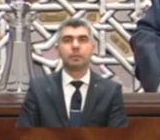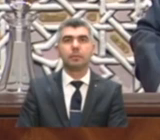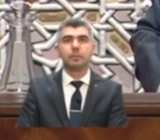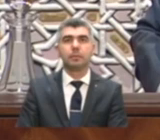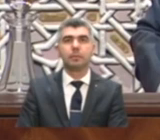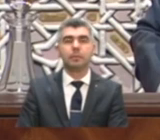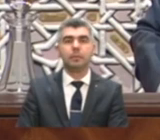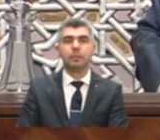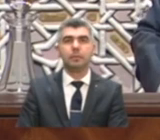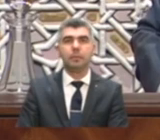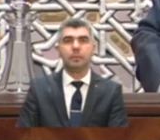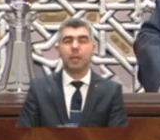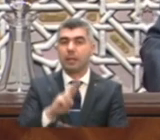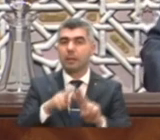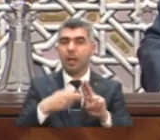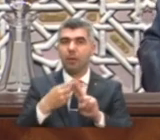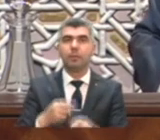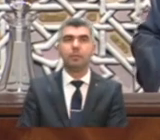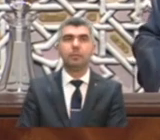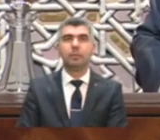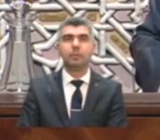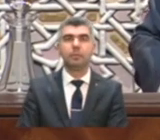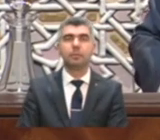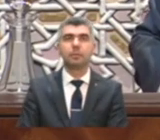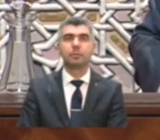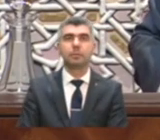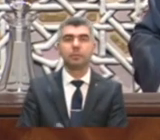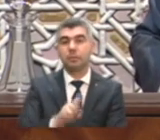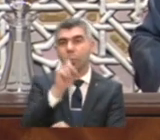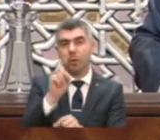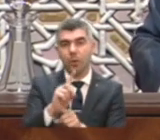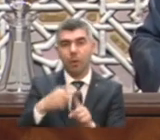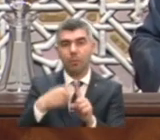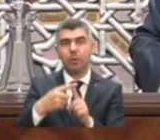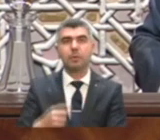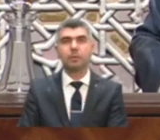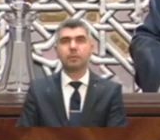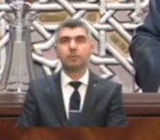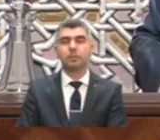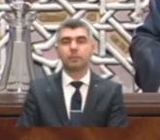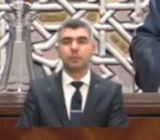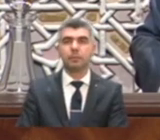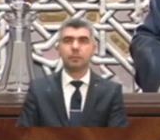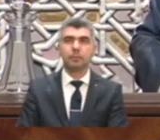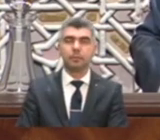شو ثواني كيف يلا كاين تعقيب اضافي؟ تفضلوا سيده النائبه المحترمه.